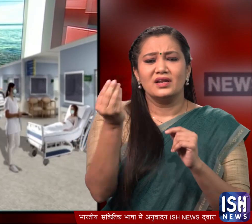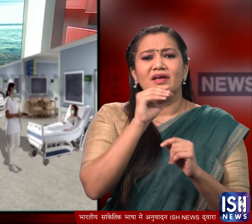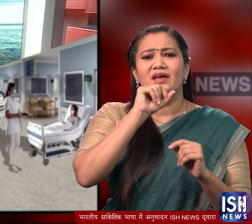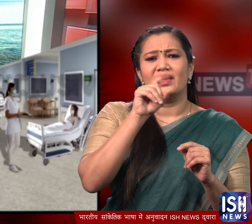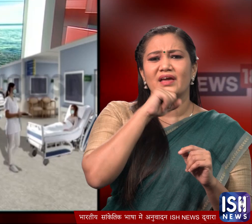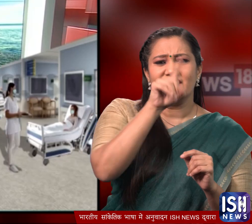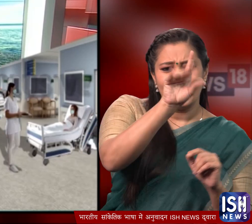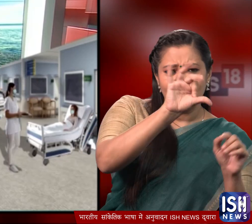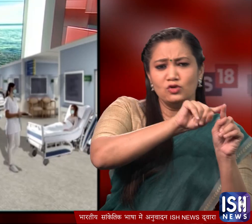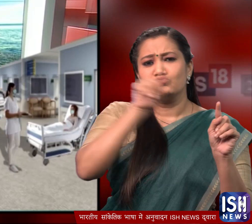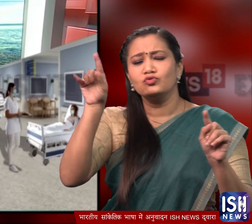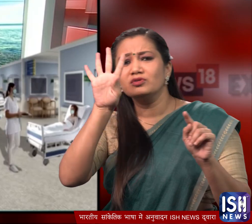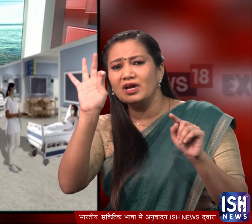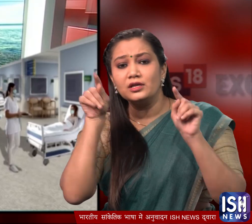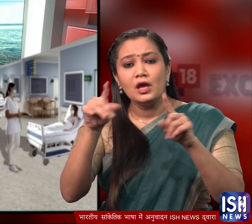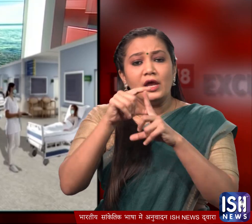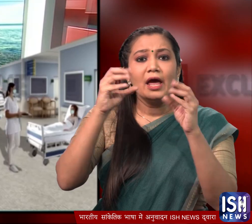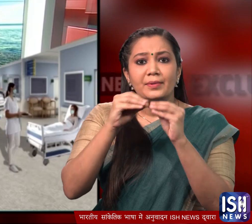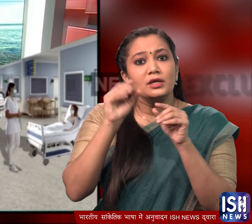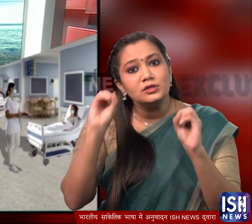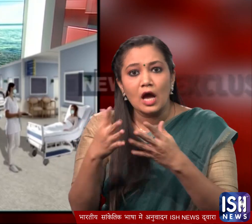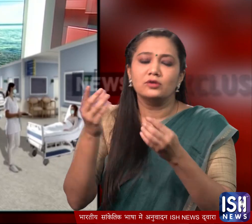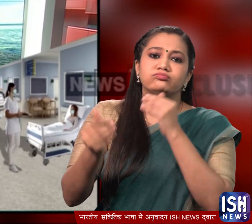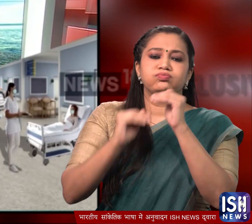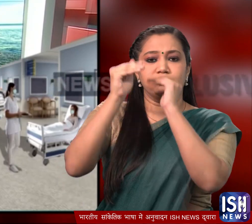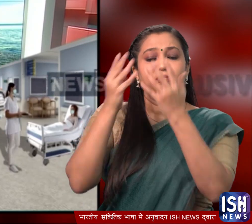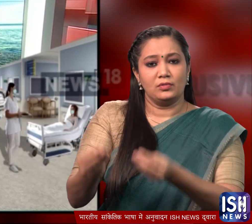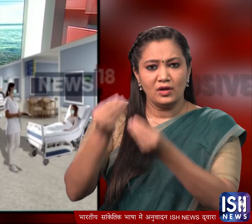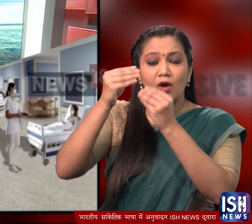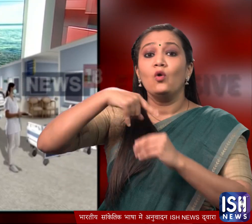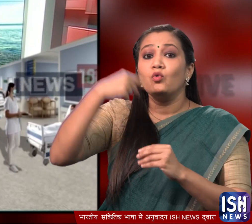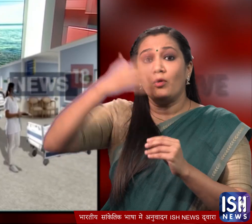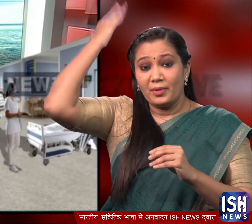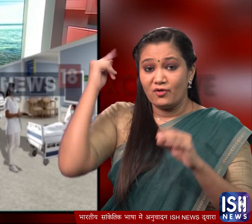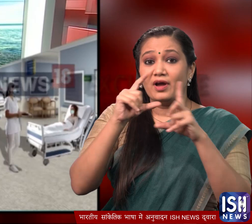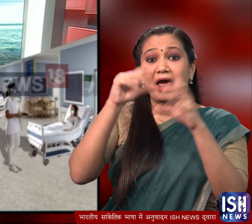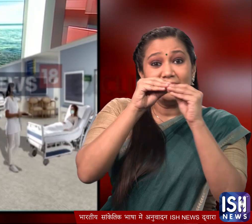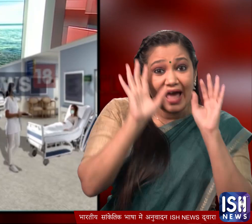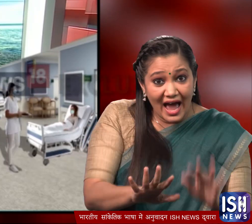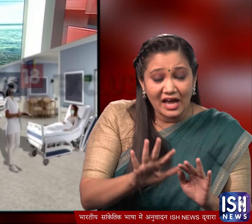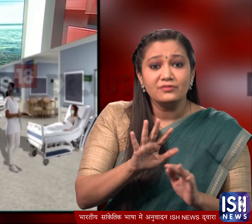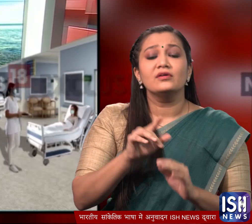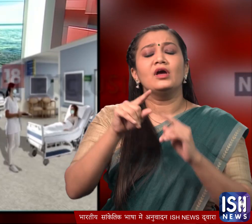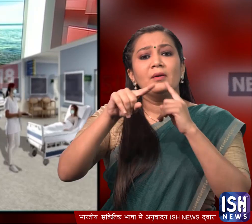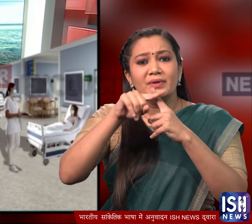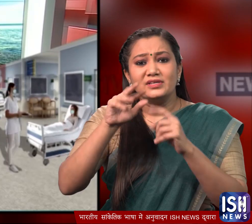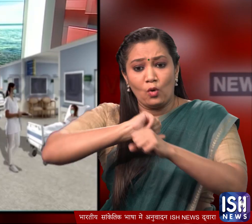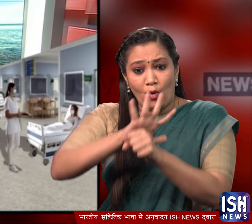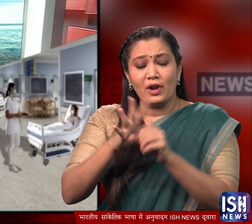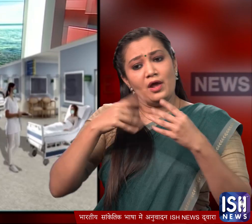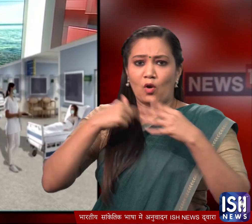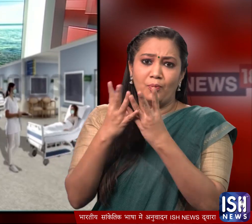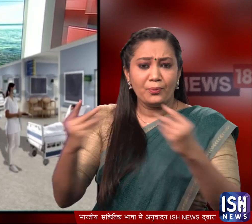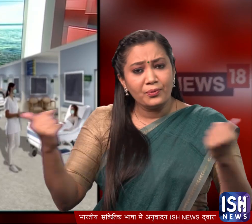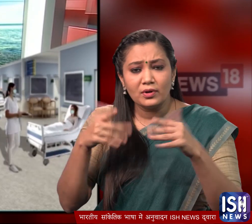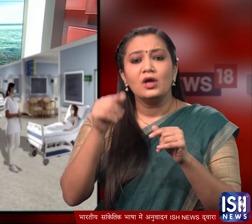से 40 साल की उम्र के लोगों में डायबिटीज के लक्षण पाए गए हैं, जबकि जो पहले से डायबिटीज से पीड़ित थे और कोरोना से